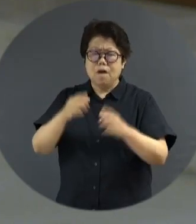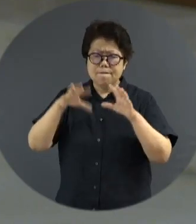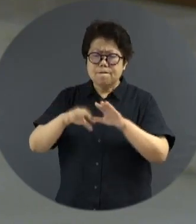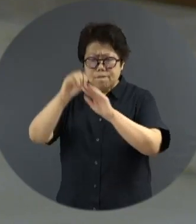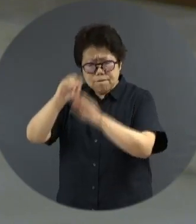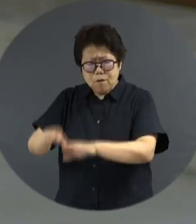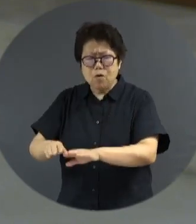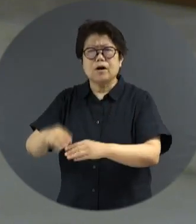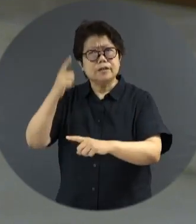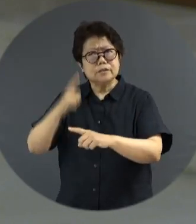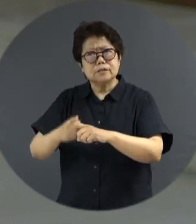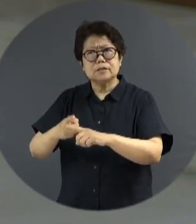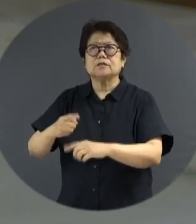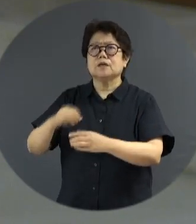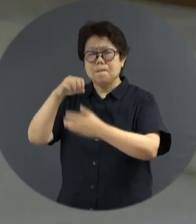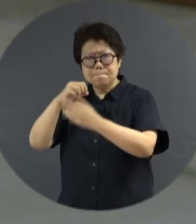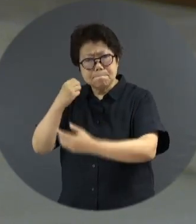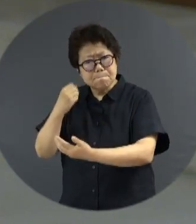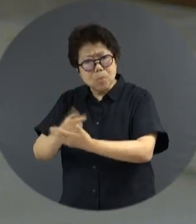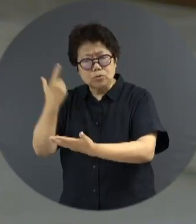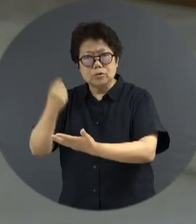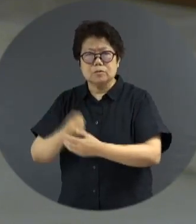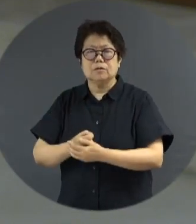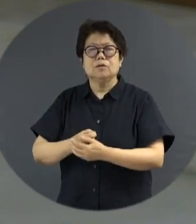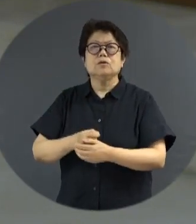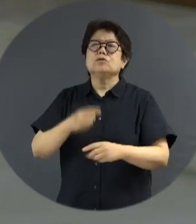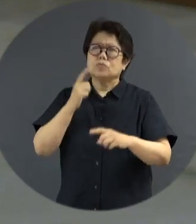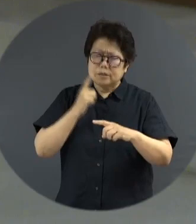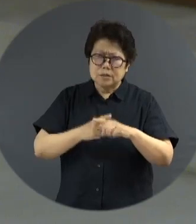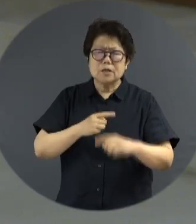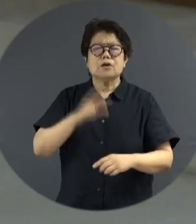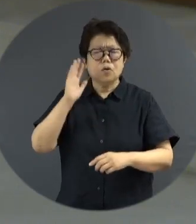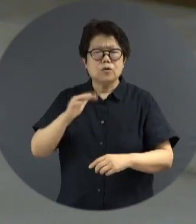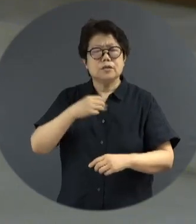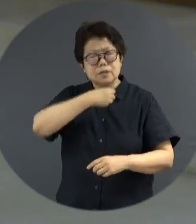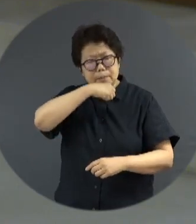慢地去发现和体味到天国的价值和意义。